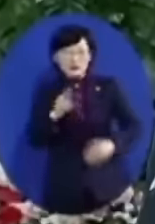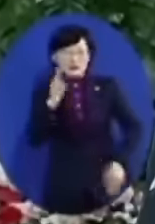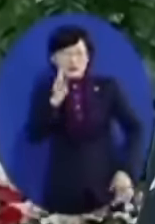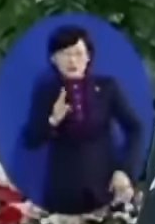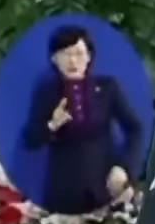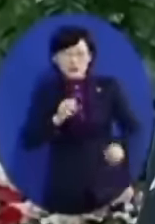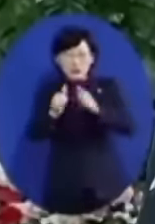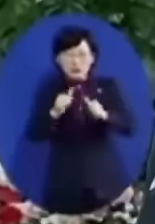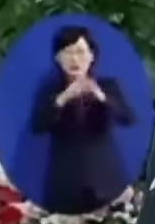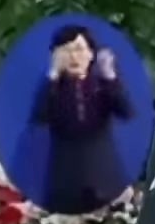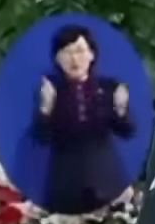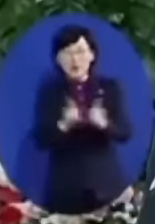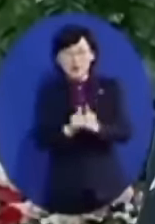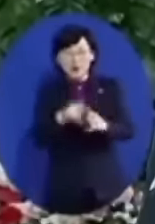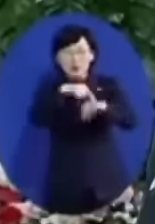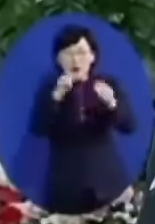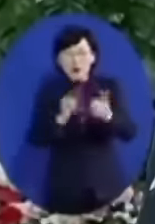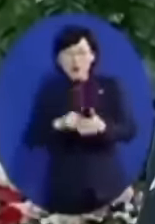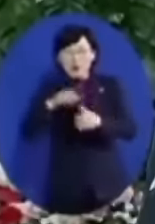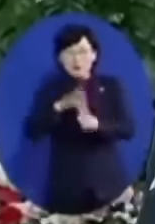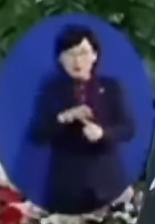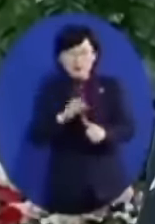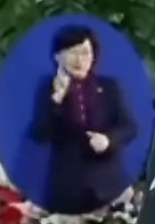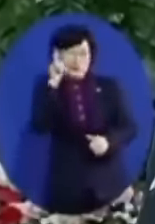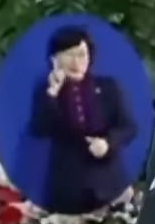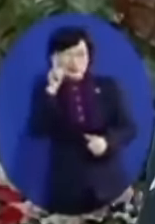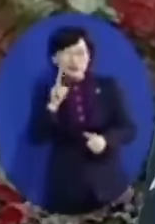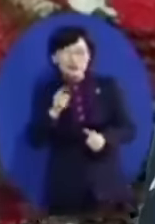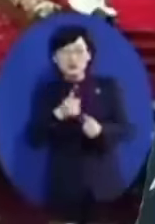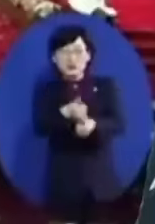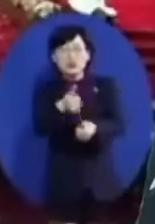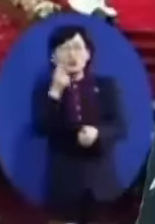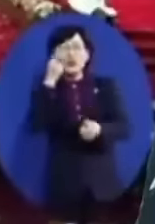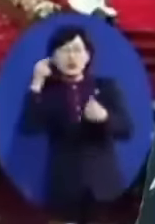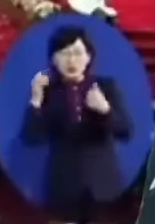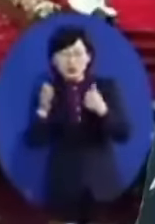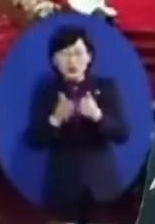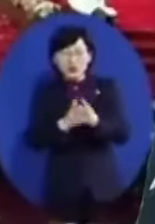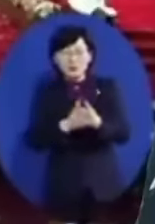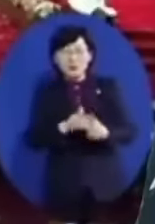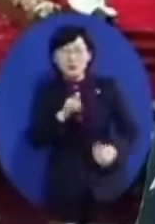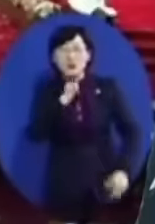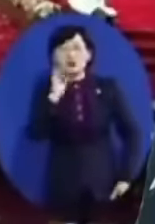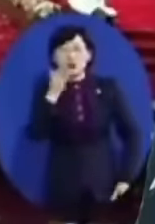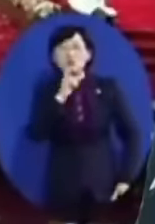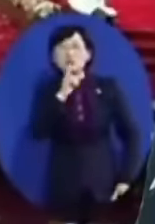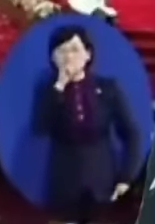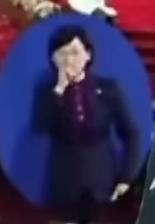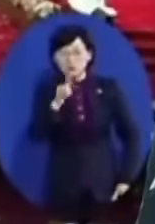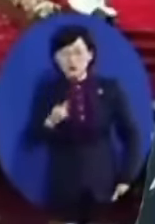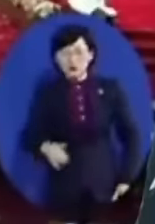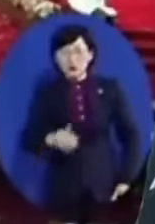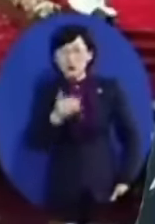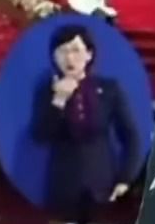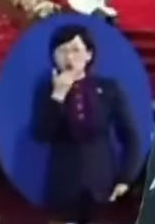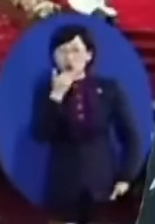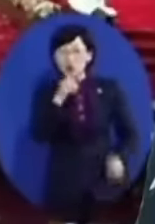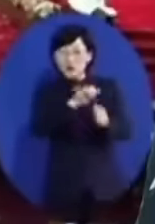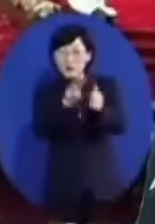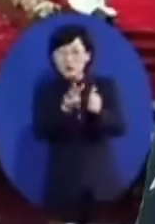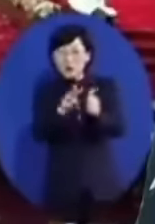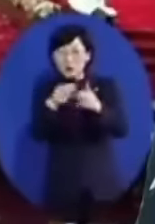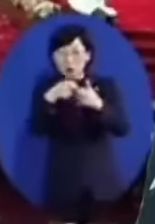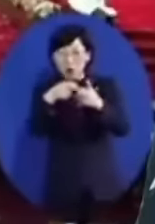심적 압박감과 스트레스를 이기지 못해 벌어지는 일들이라고 지적하고 있습니다. 삼성서울병원의 유범희